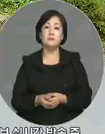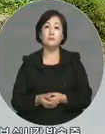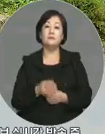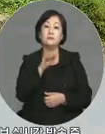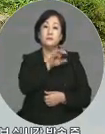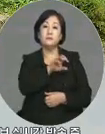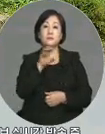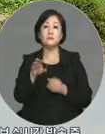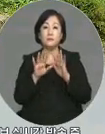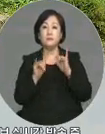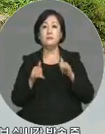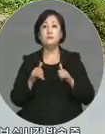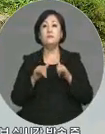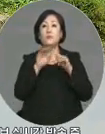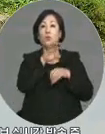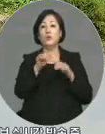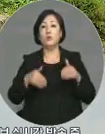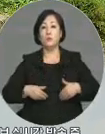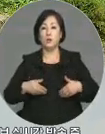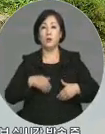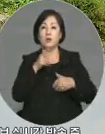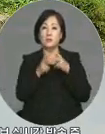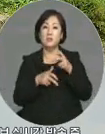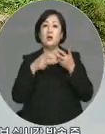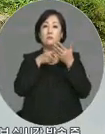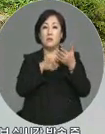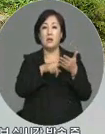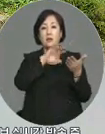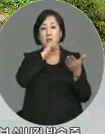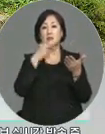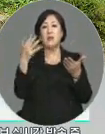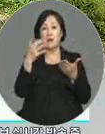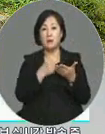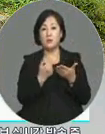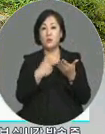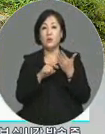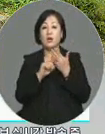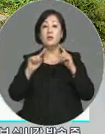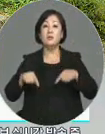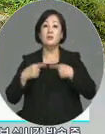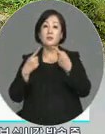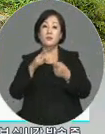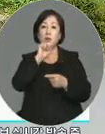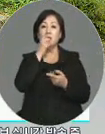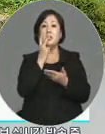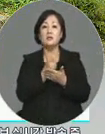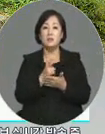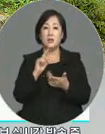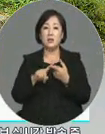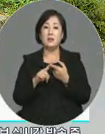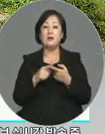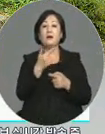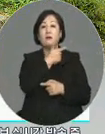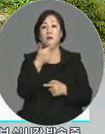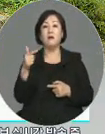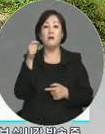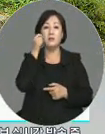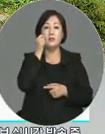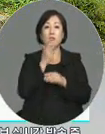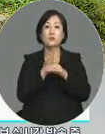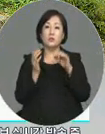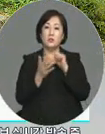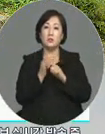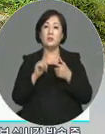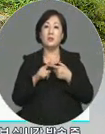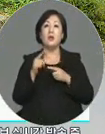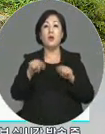주민들이 동네에 필요한 사업을 제안해 예산을 편성하는 주민 참여 예산제가 인기를 얻고 있습니다. 반영률도